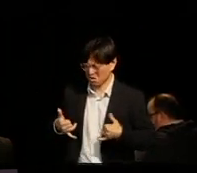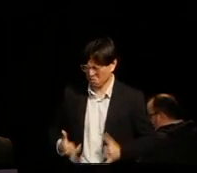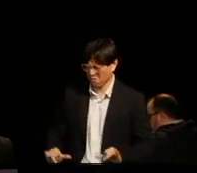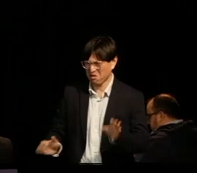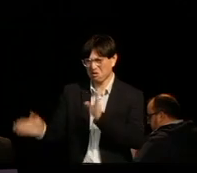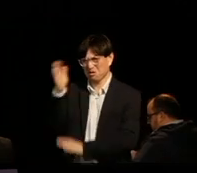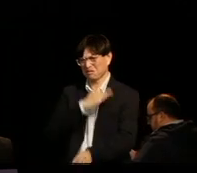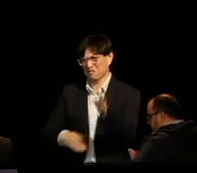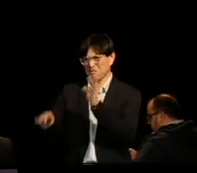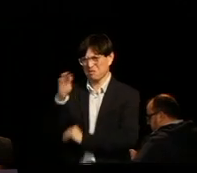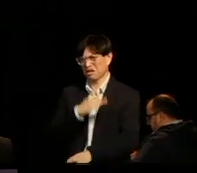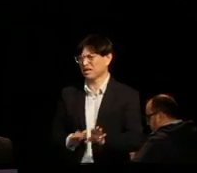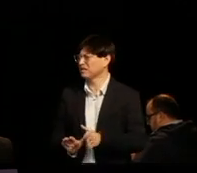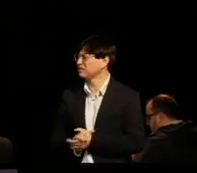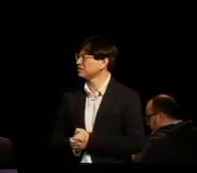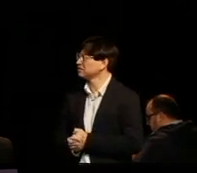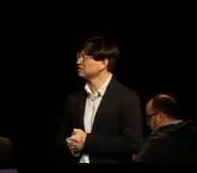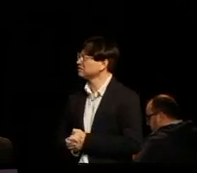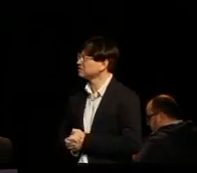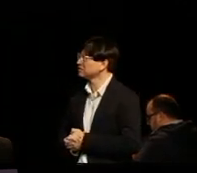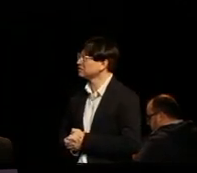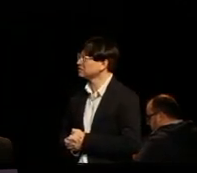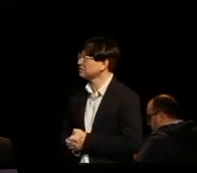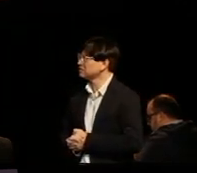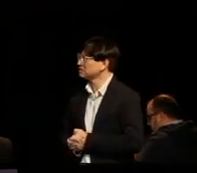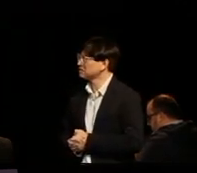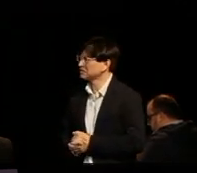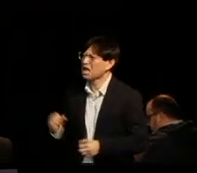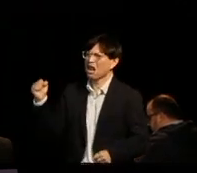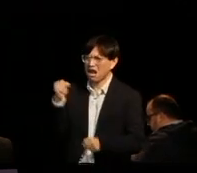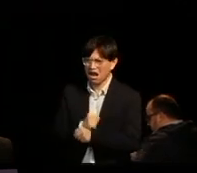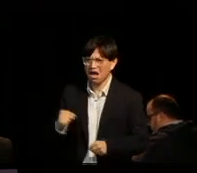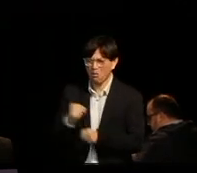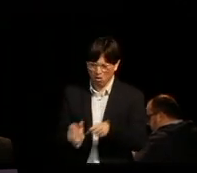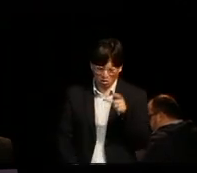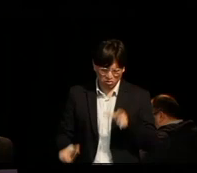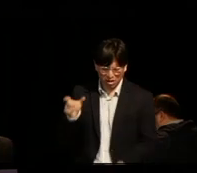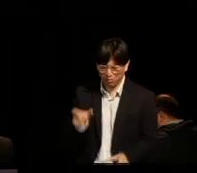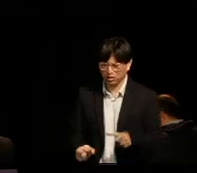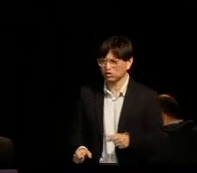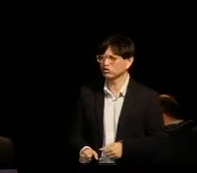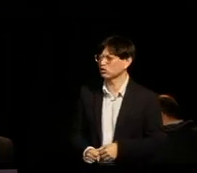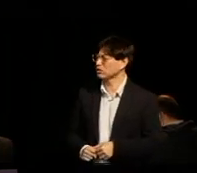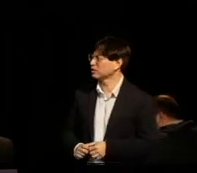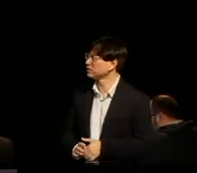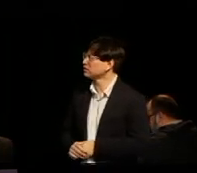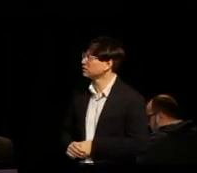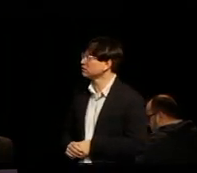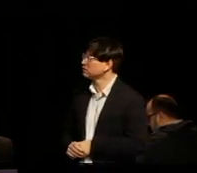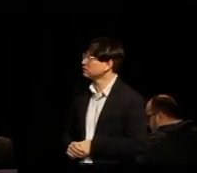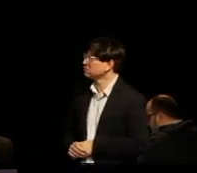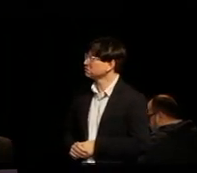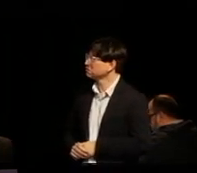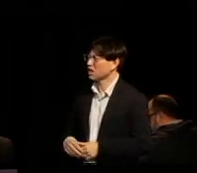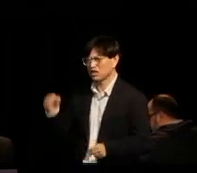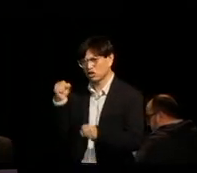allora lui se ne occupa no Oppure perché di questo se ne occupa quella persona specifica no cioè sono temi di cui ci occupiamo tutti